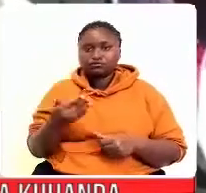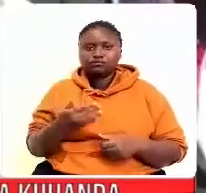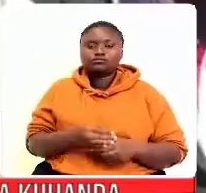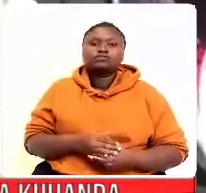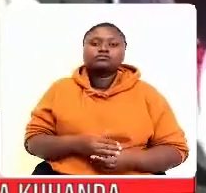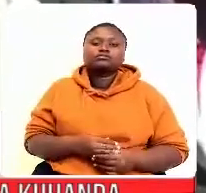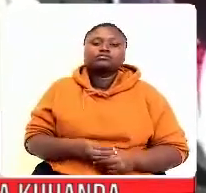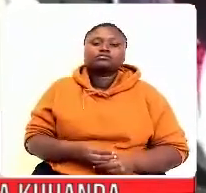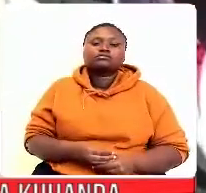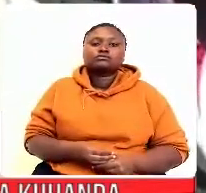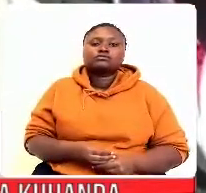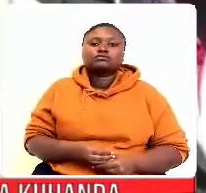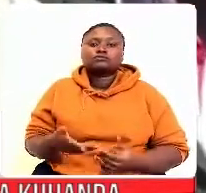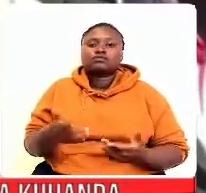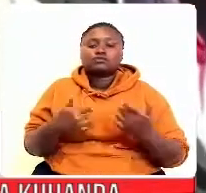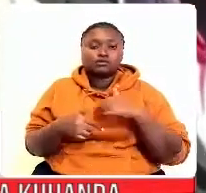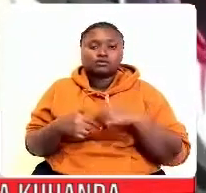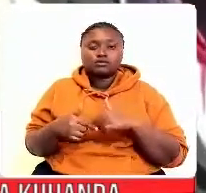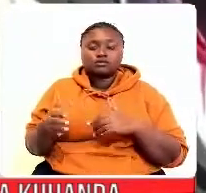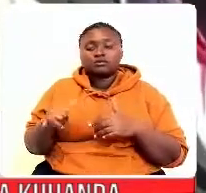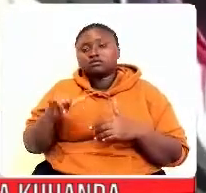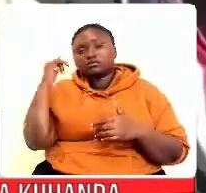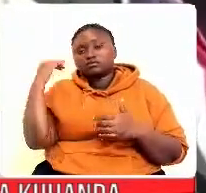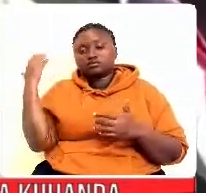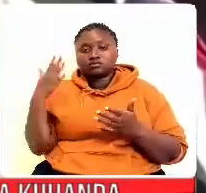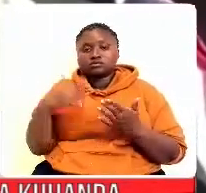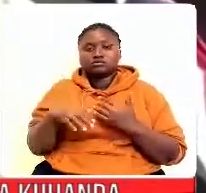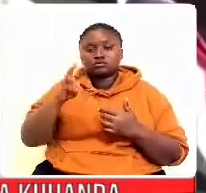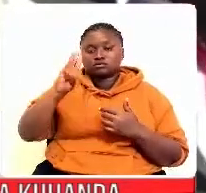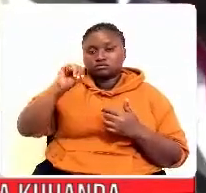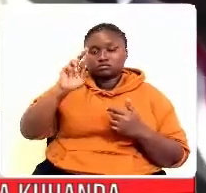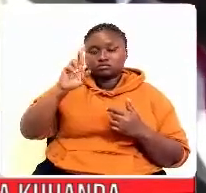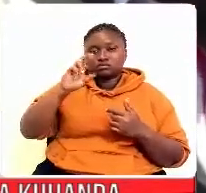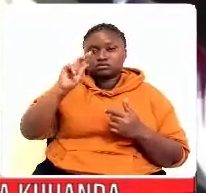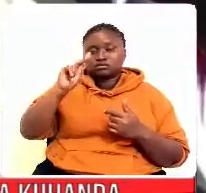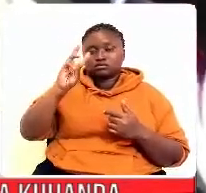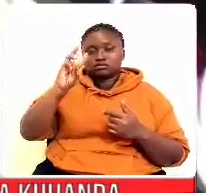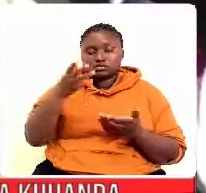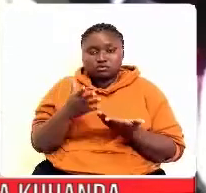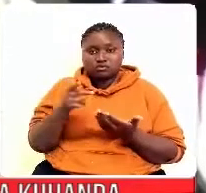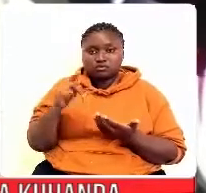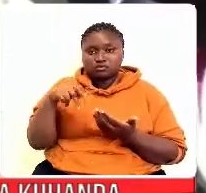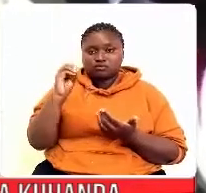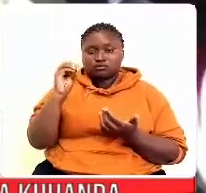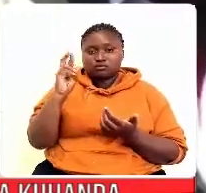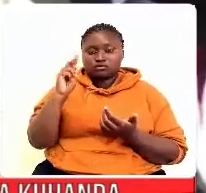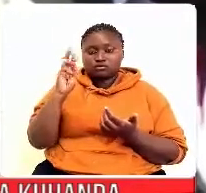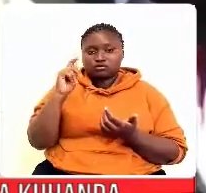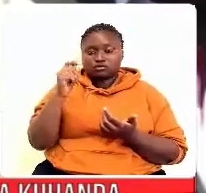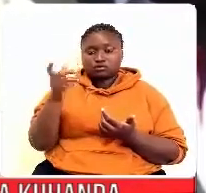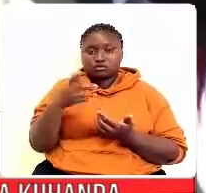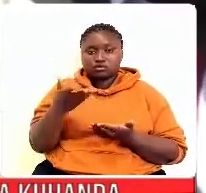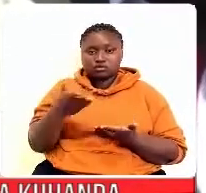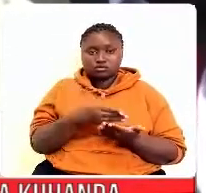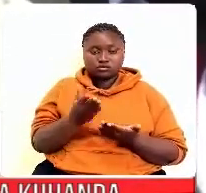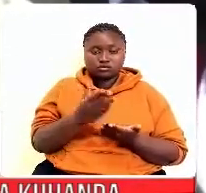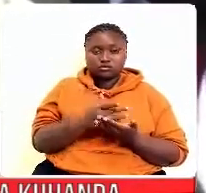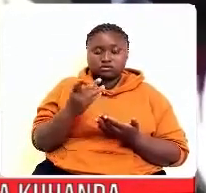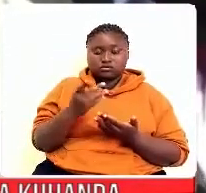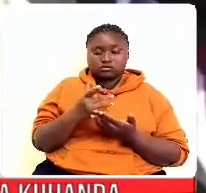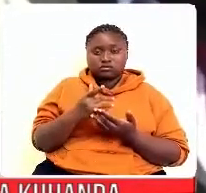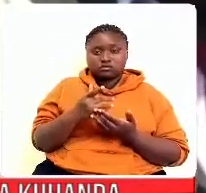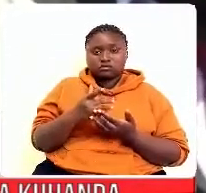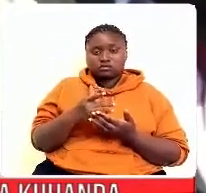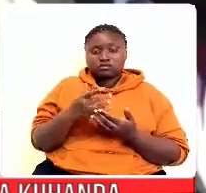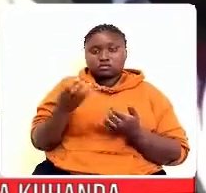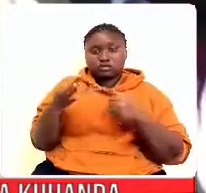tapach upande wa Marakwet ama Pokot, kunia inauzwa shilingi moja, shilingi